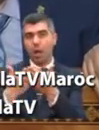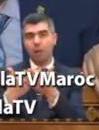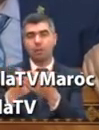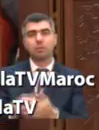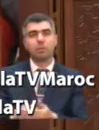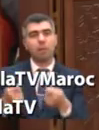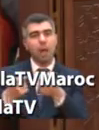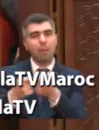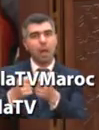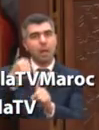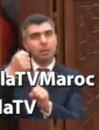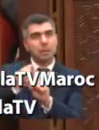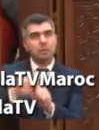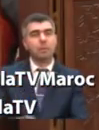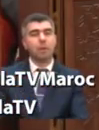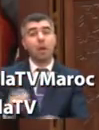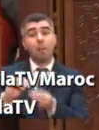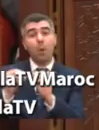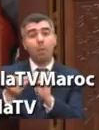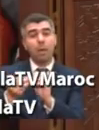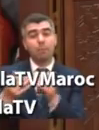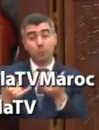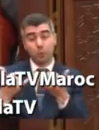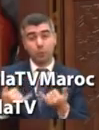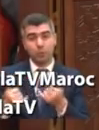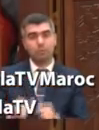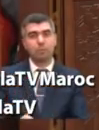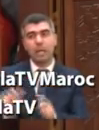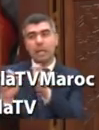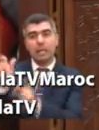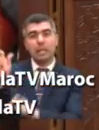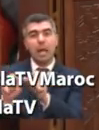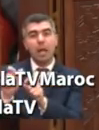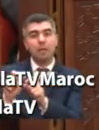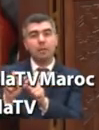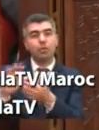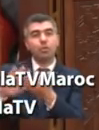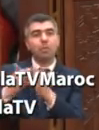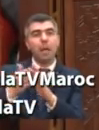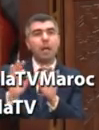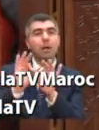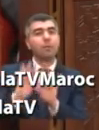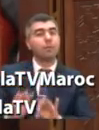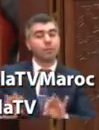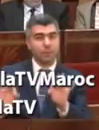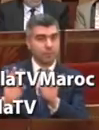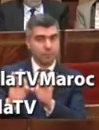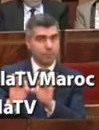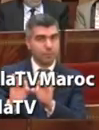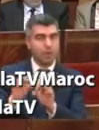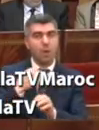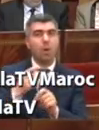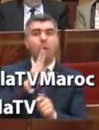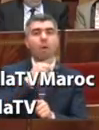ولكن المشكل الحقيقي اليوم هو الناس اللي ماشي في التعاونيات، واللي للأسف الدولة في واحد